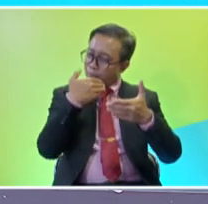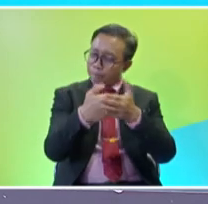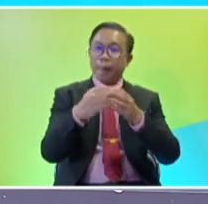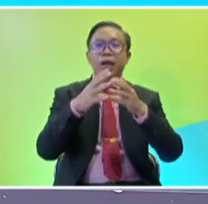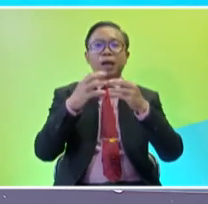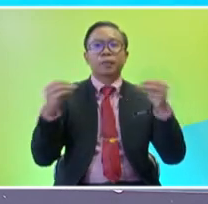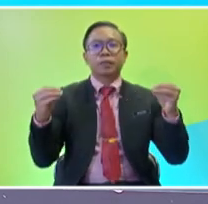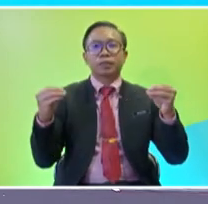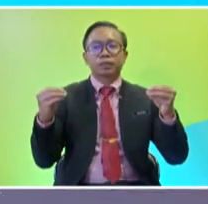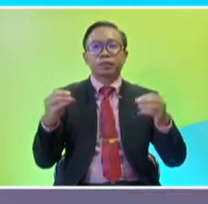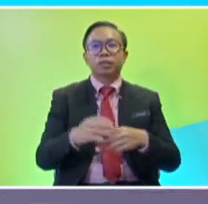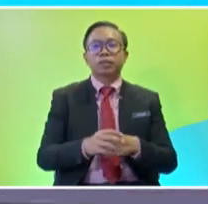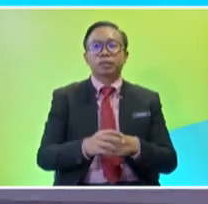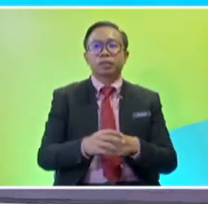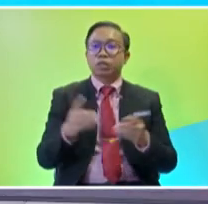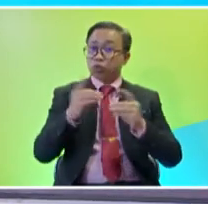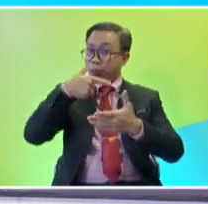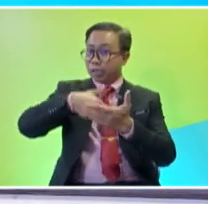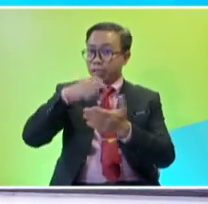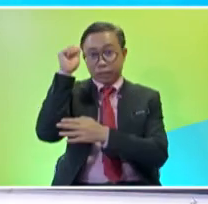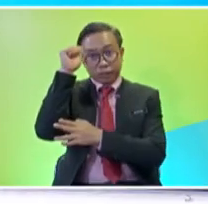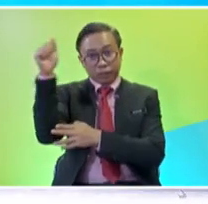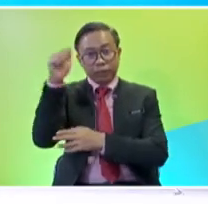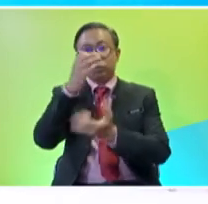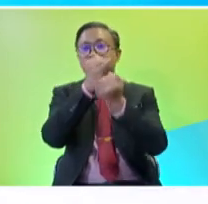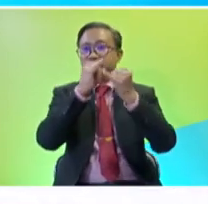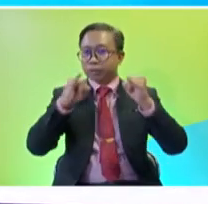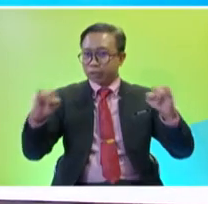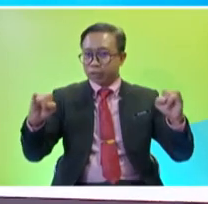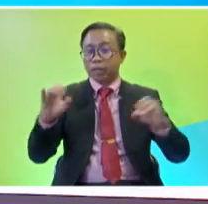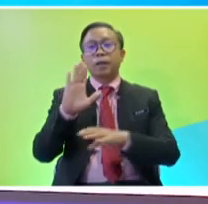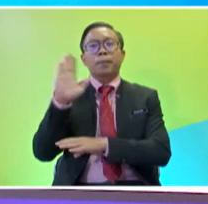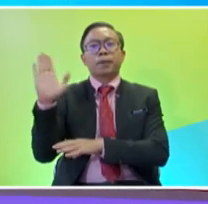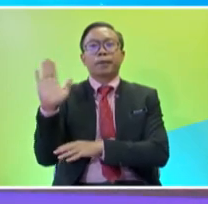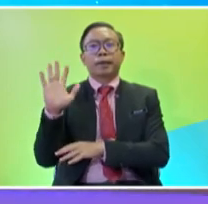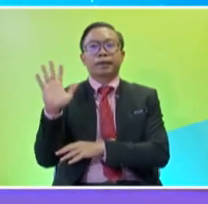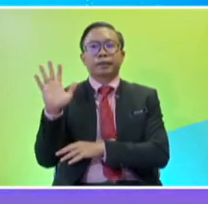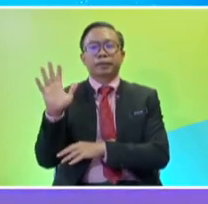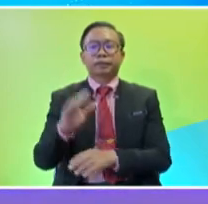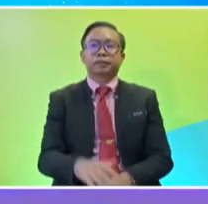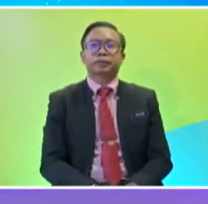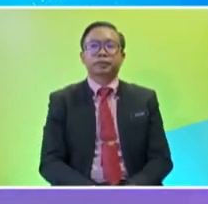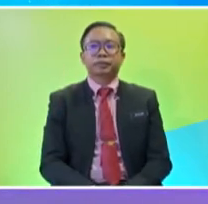Penghujung rancangan kita berjumpa lagi seperti ini Assalamualaikum salam sejahtera bye bye